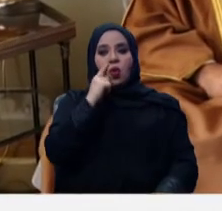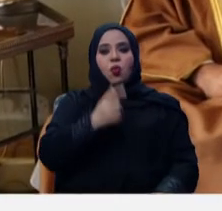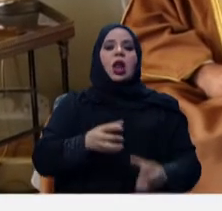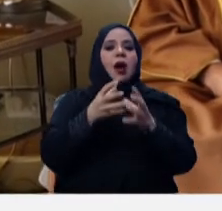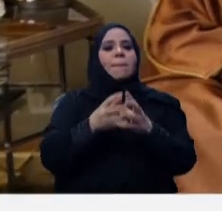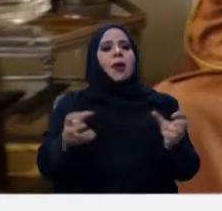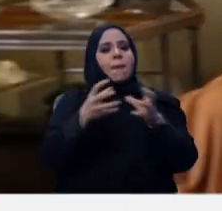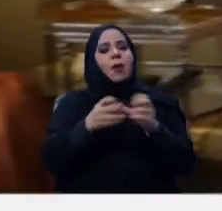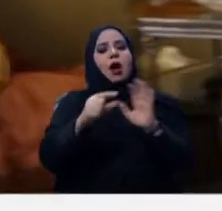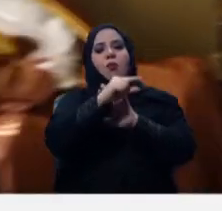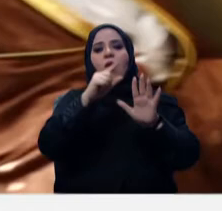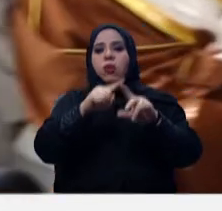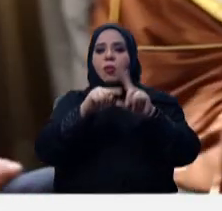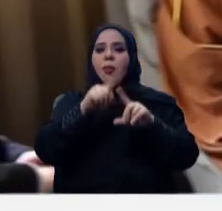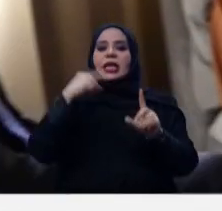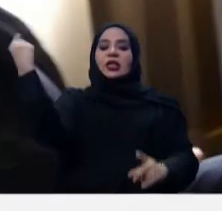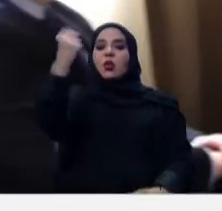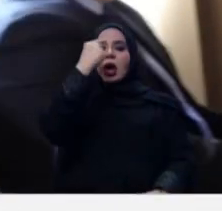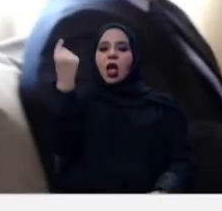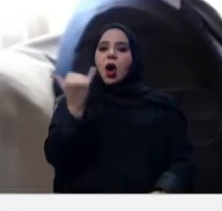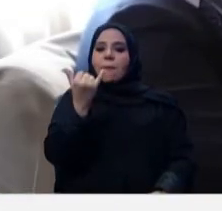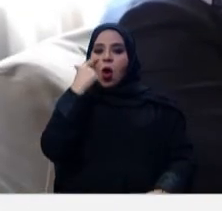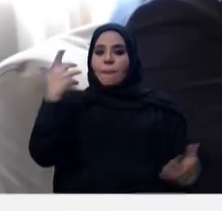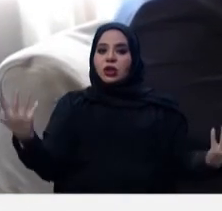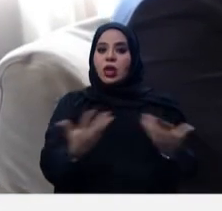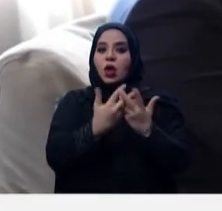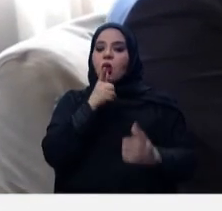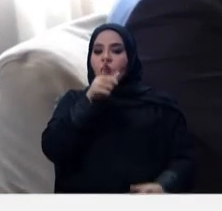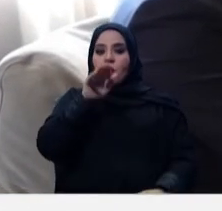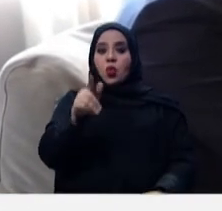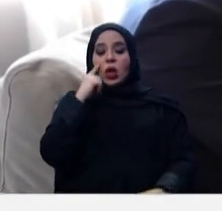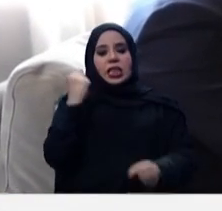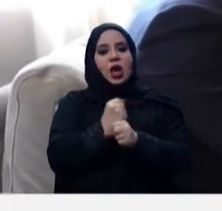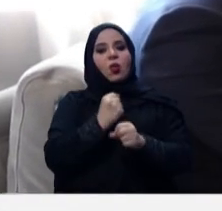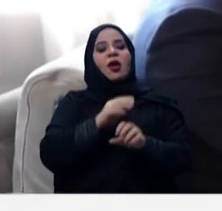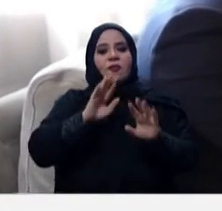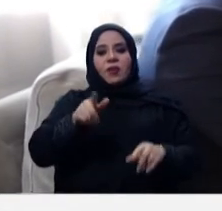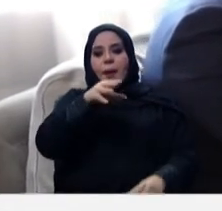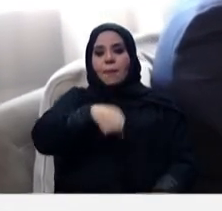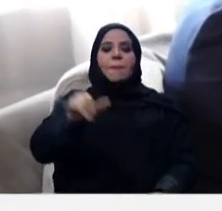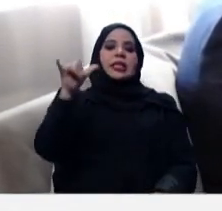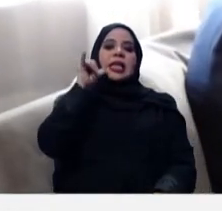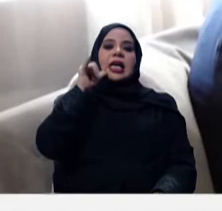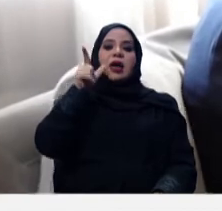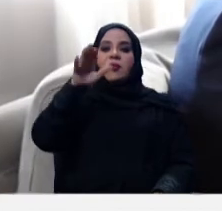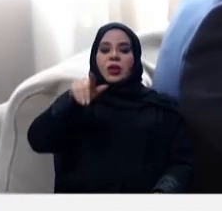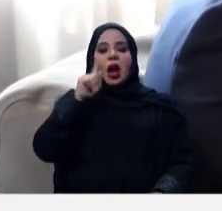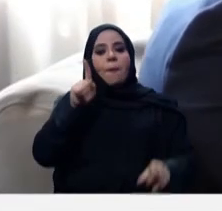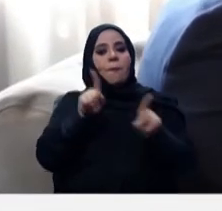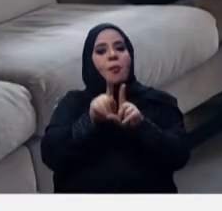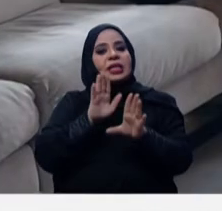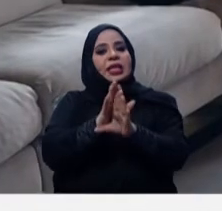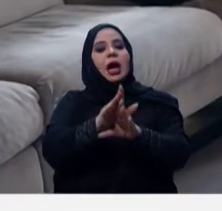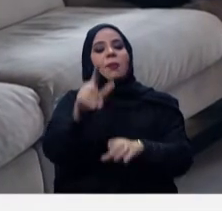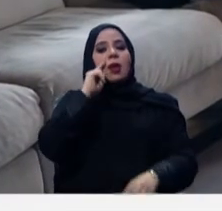مجمل القضايا الإقليمية والدولية ذات الاهتمام المشترك، منوها سموه بالدور الذي تقوم به المملكة المتحدة إلى جانب